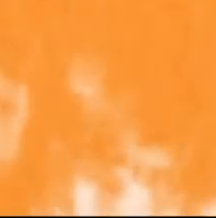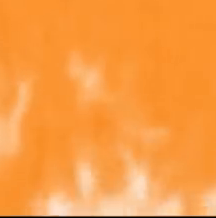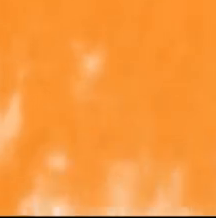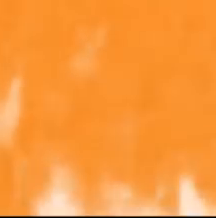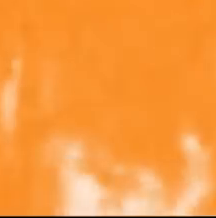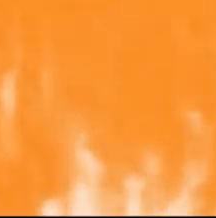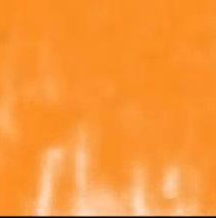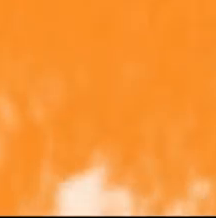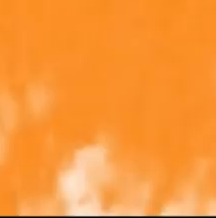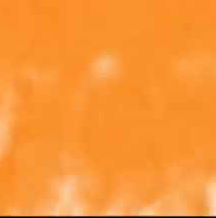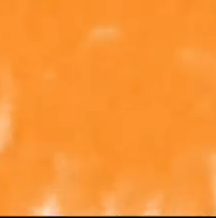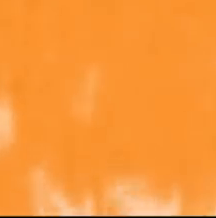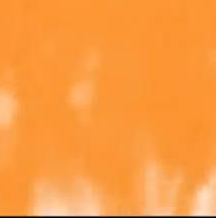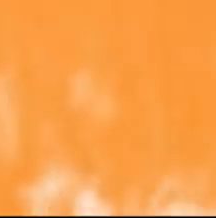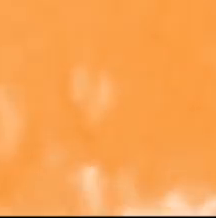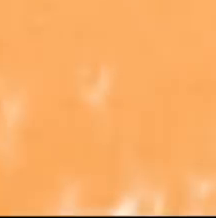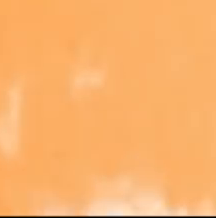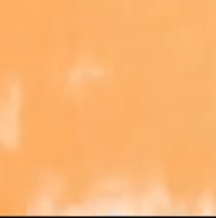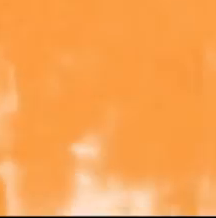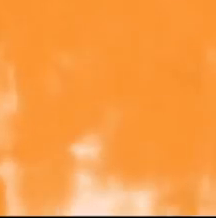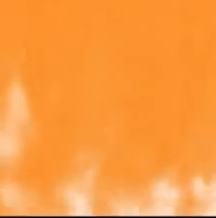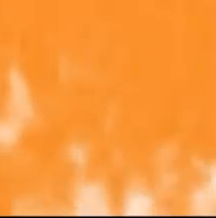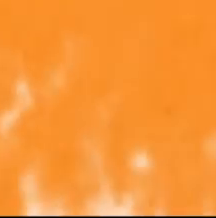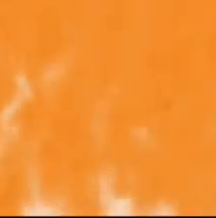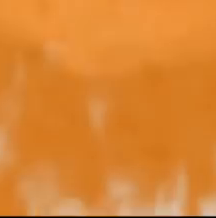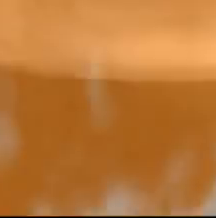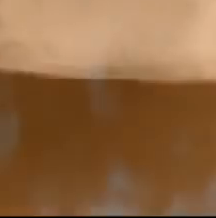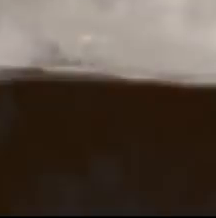መታመኛዬ፣ አምላኬ